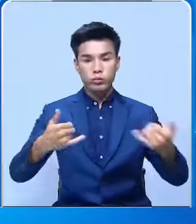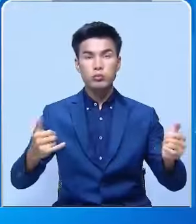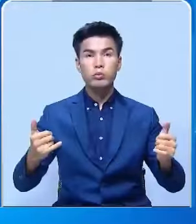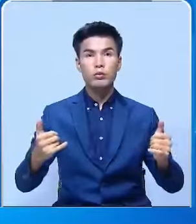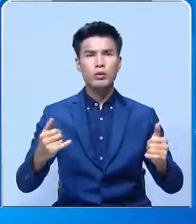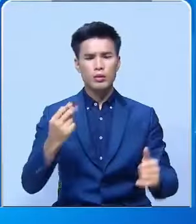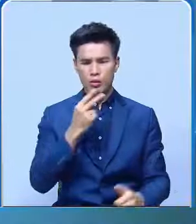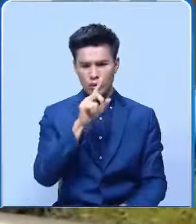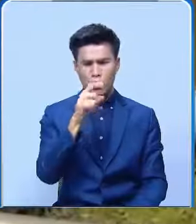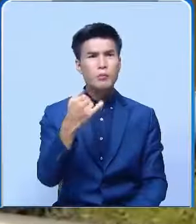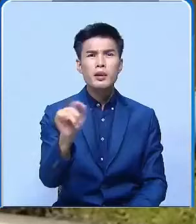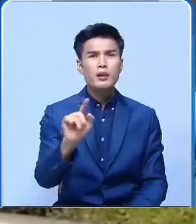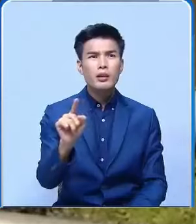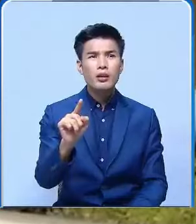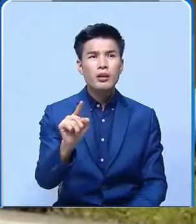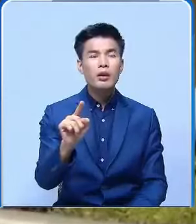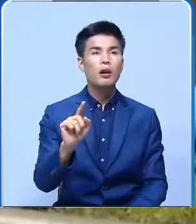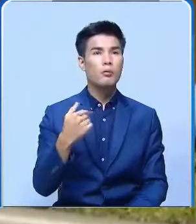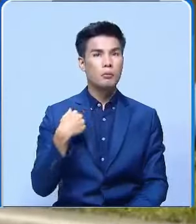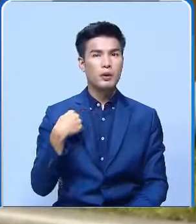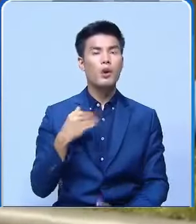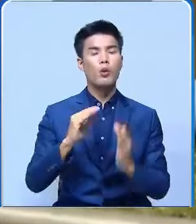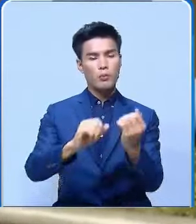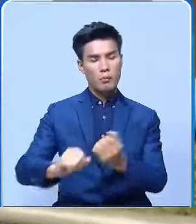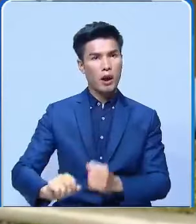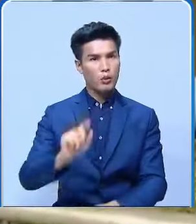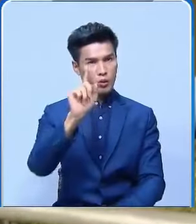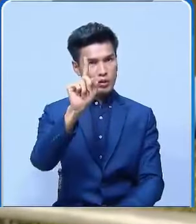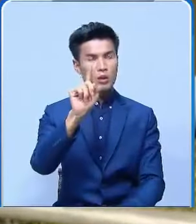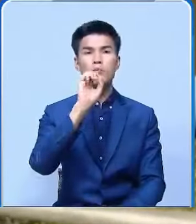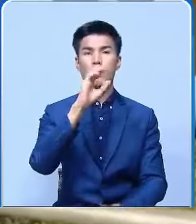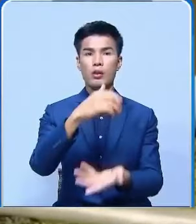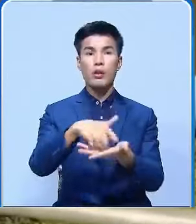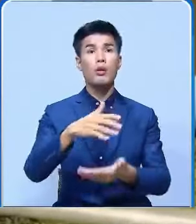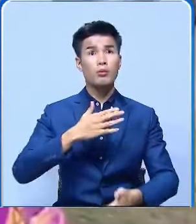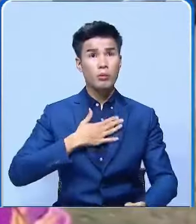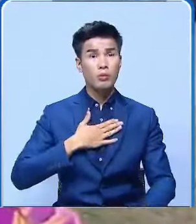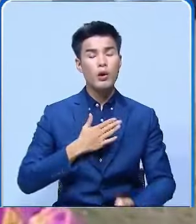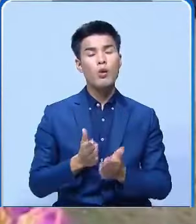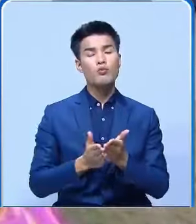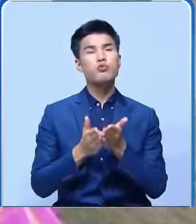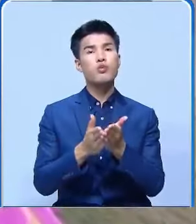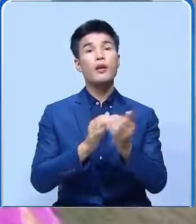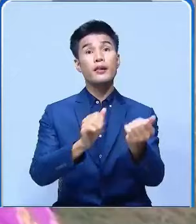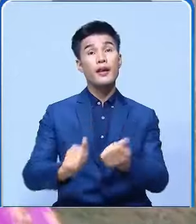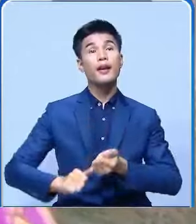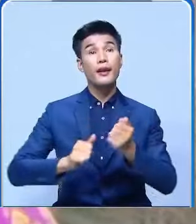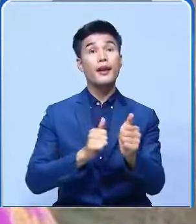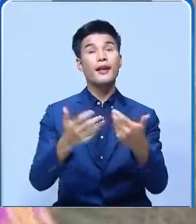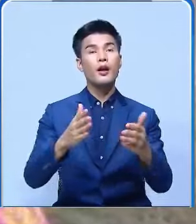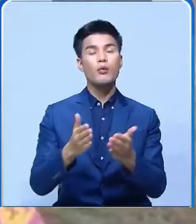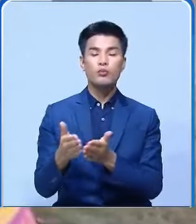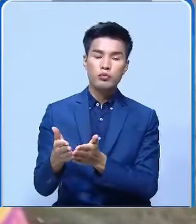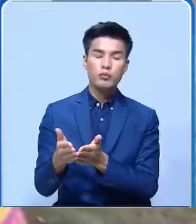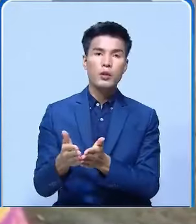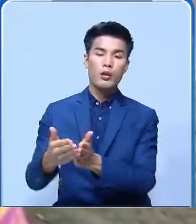สงสัยเอ๊ะมันเกิดจากอะไรอ่ะหนึ่งในนักพายเรือยาวที่อยู่ในเหตุการณ์บอกว่าพอแข่งเสร็จกำลังพายเรือทวนน้ำขึ้น